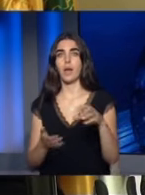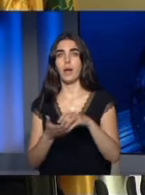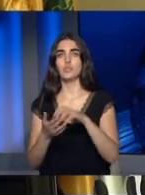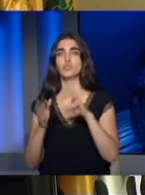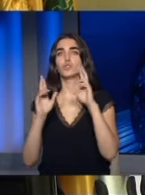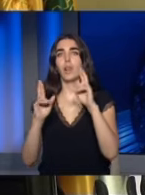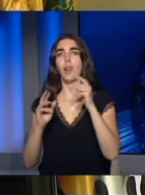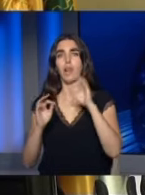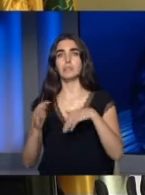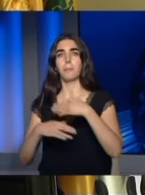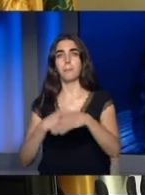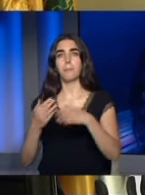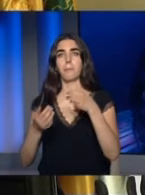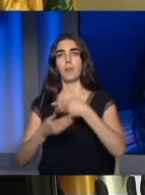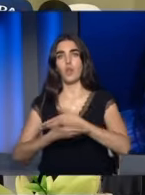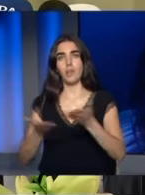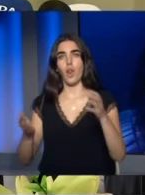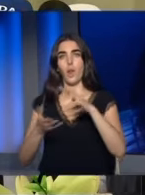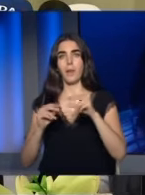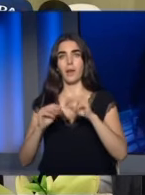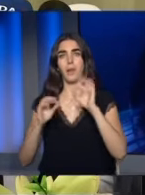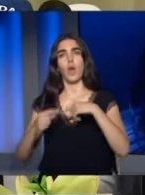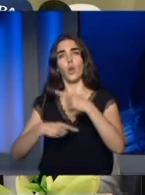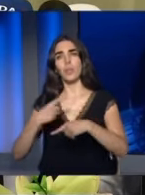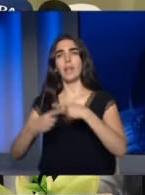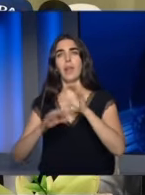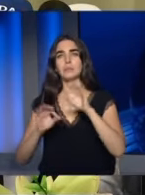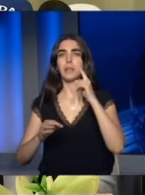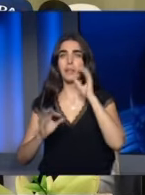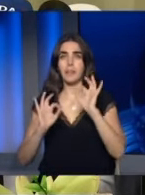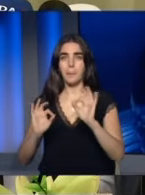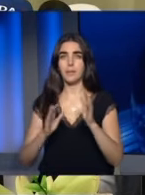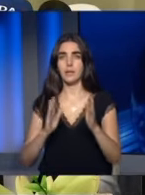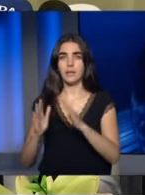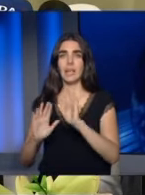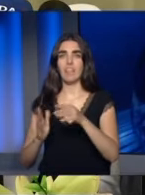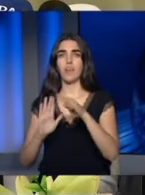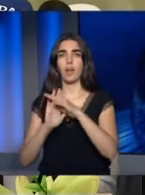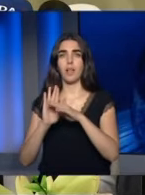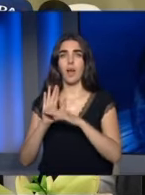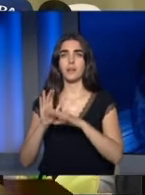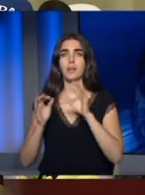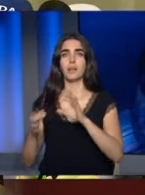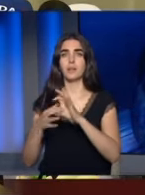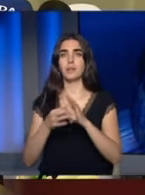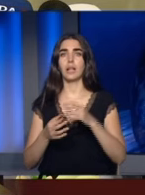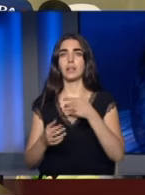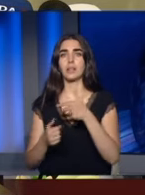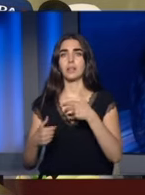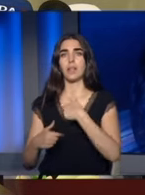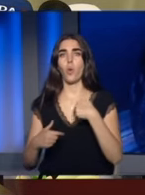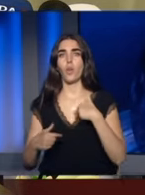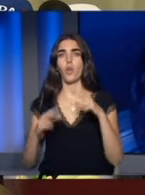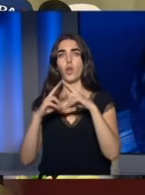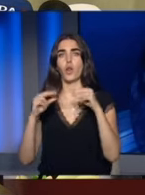عمل للناس تمنينا عليه كما تفضل الاخ الدكتور حسين الحج حسن ان